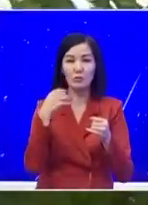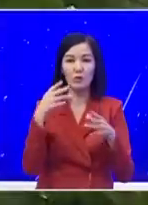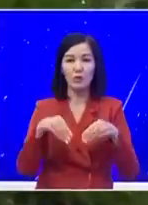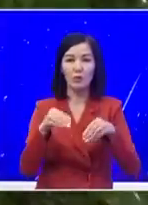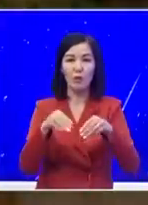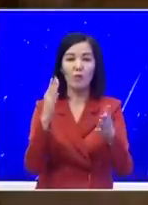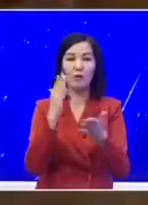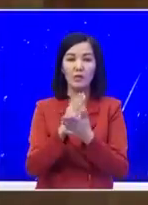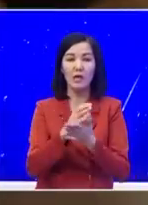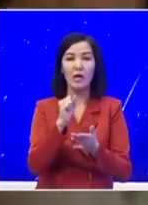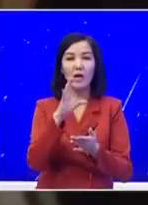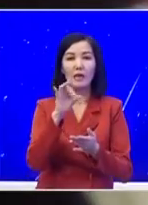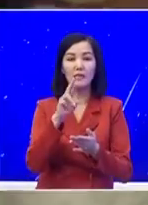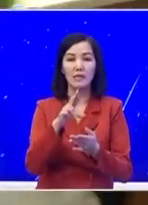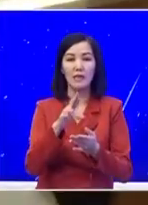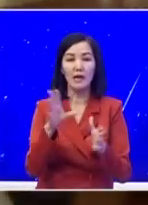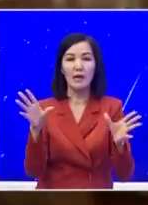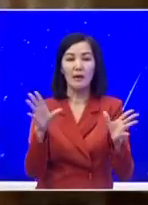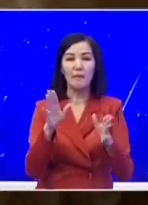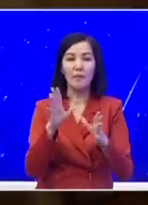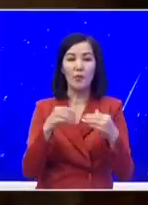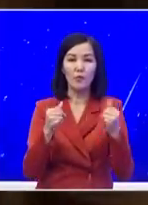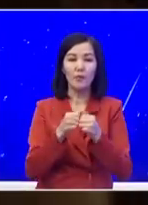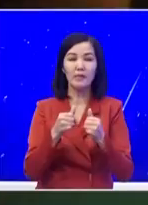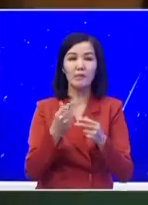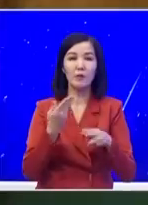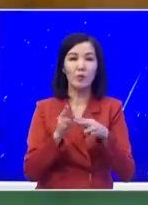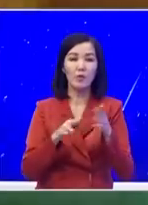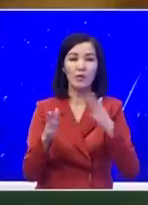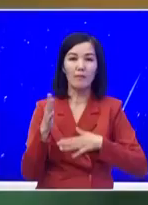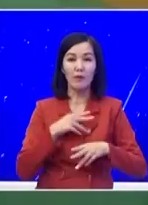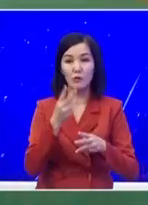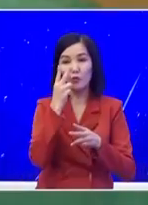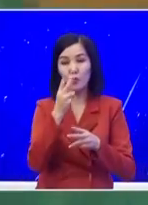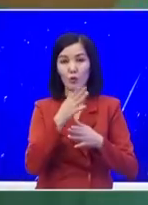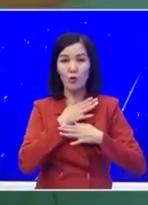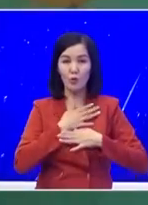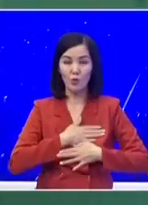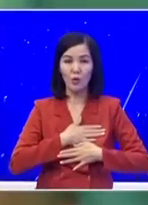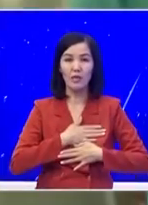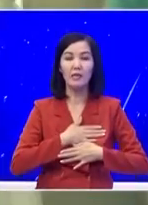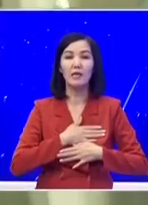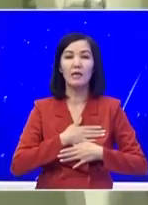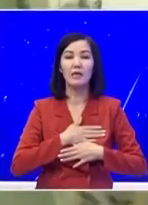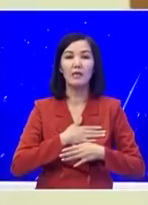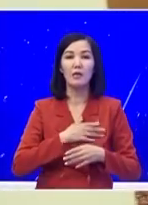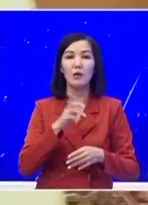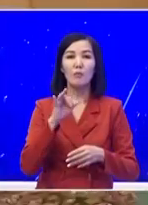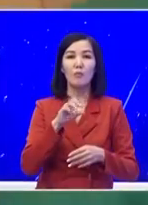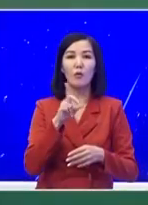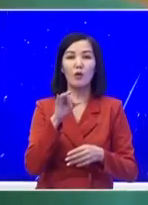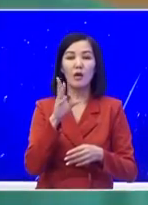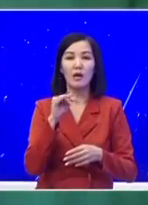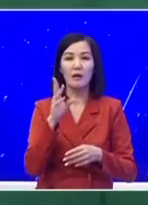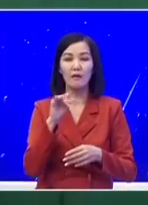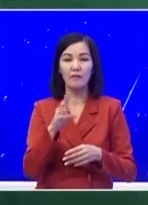бар. Әсия Гимадиева бала шағасымен мәз, көзбен көрді, көңіл көкжиегі толды. Ақын Жандарбек Бұлғақов та